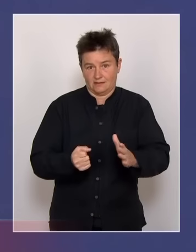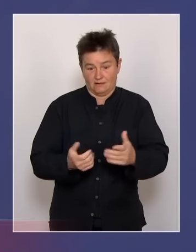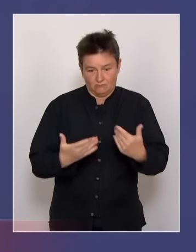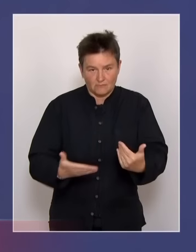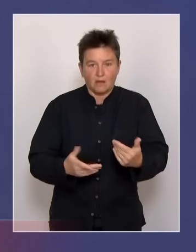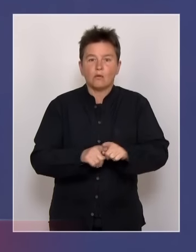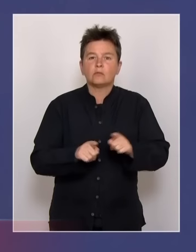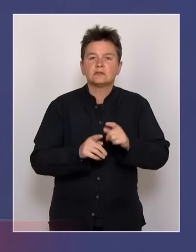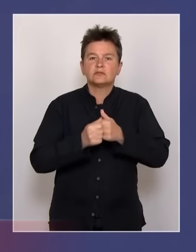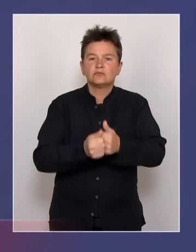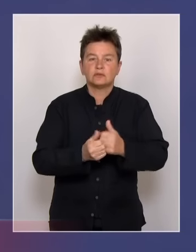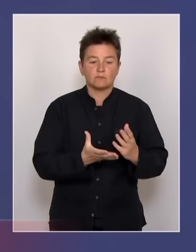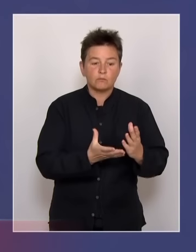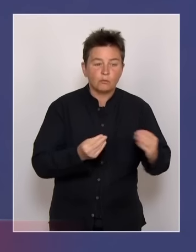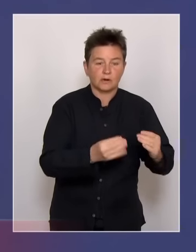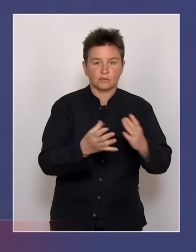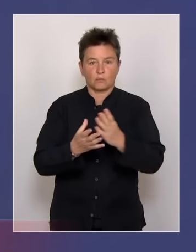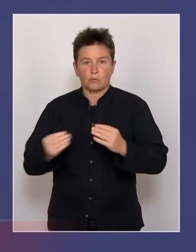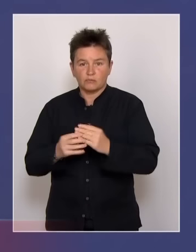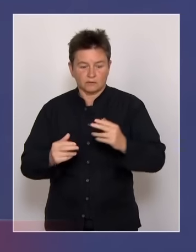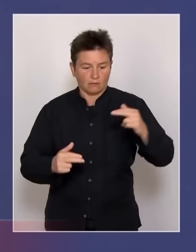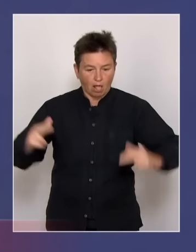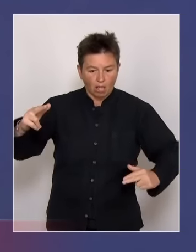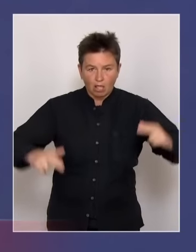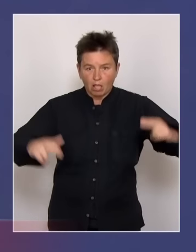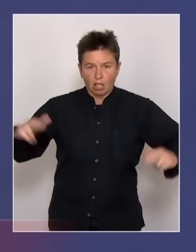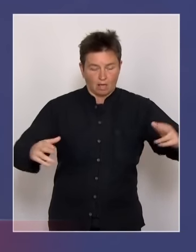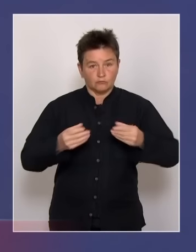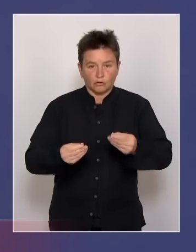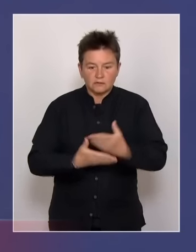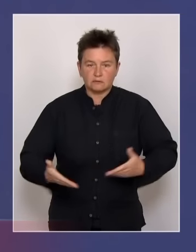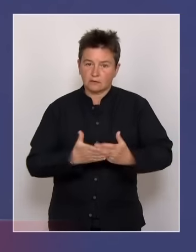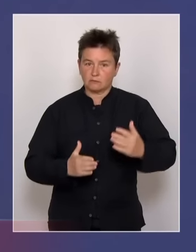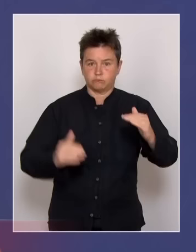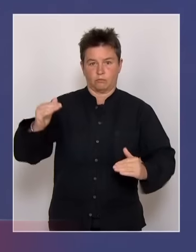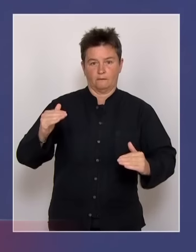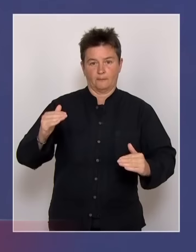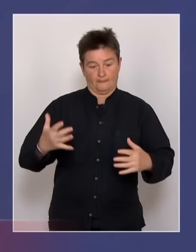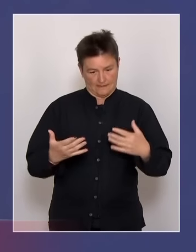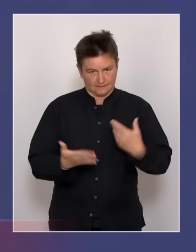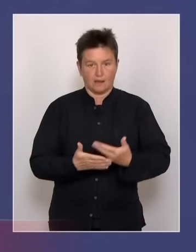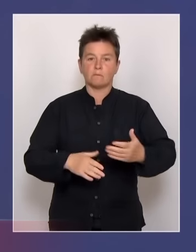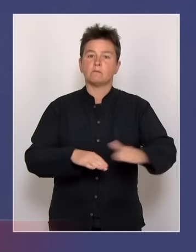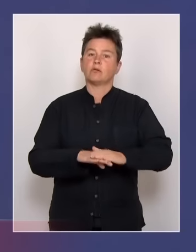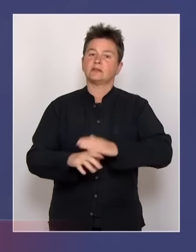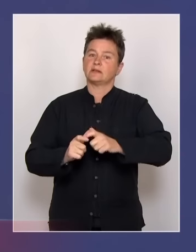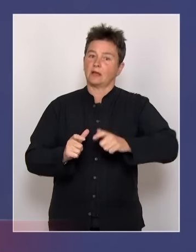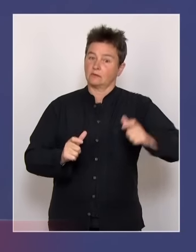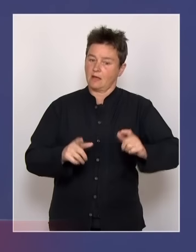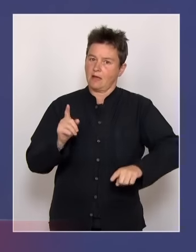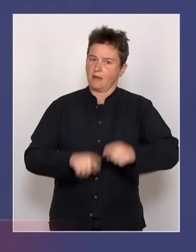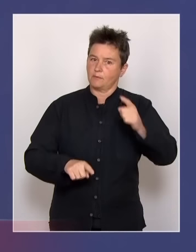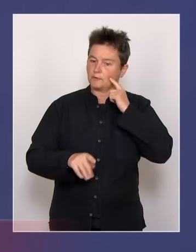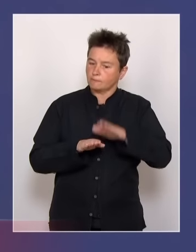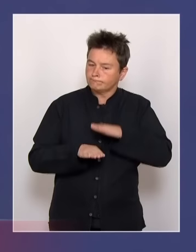démographiques que connaissent nombre de nos partenaires. Je crois très profondément que la politique industrielle est un jalon clé